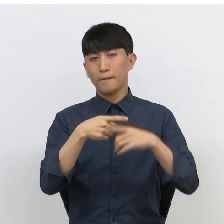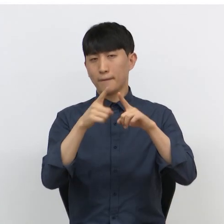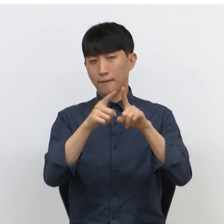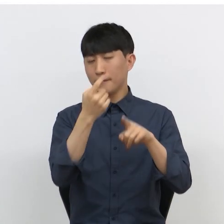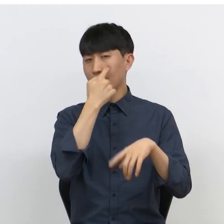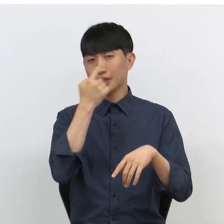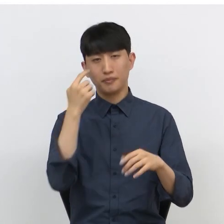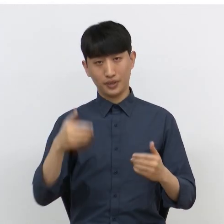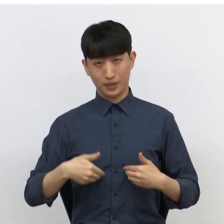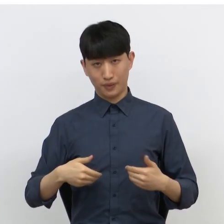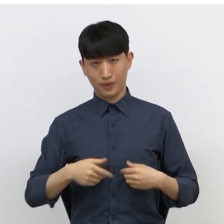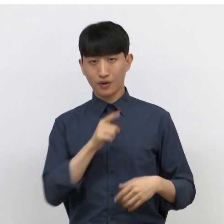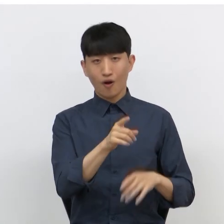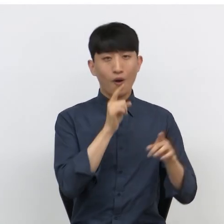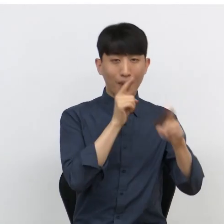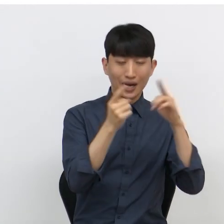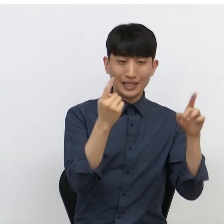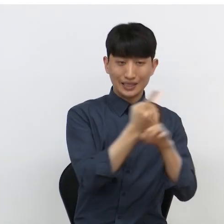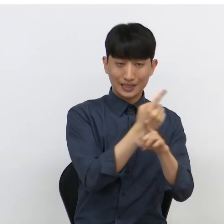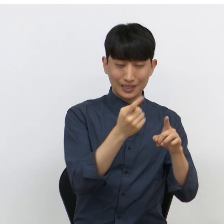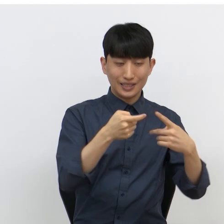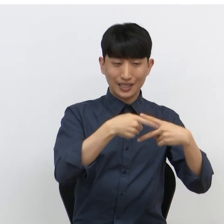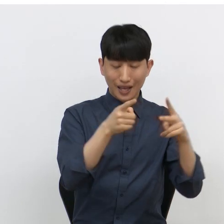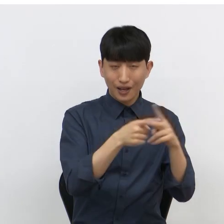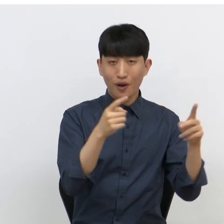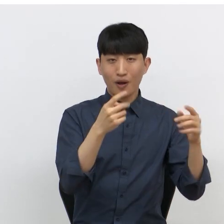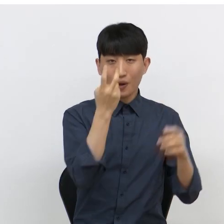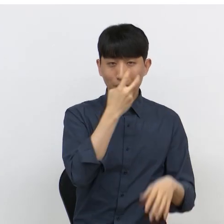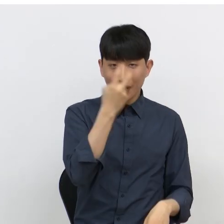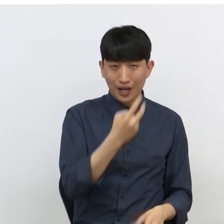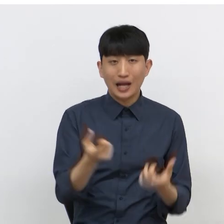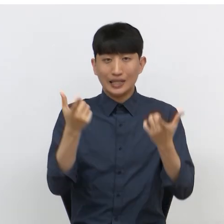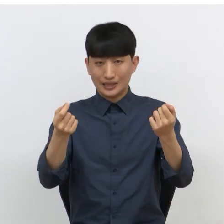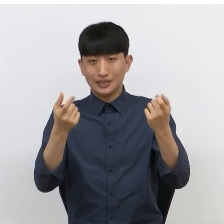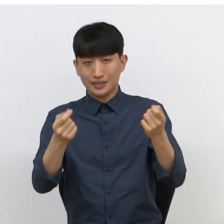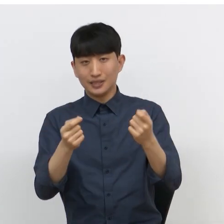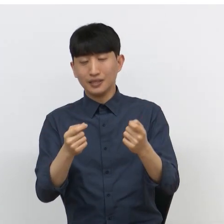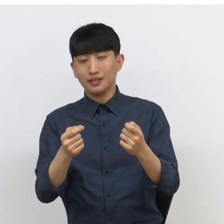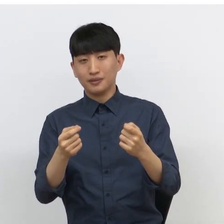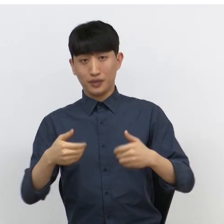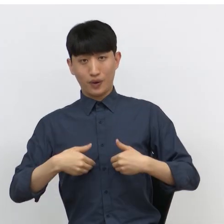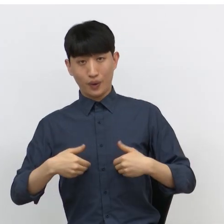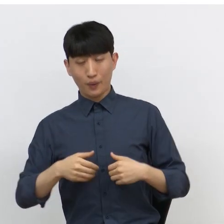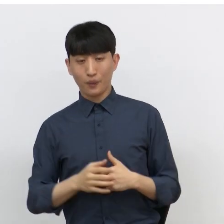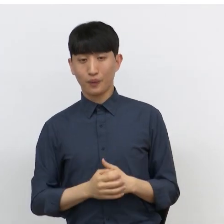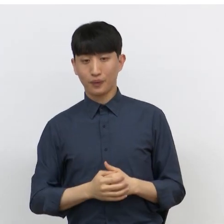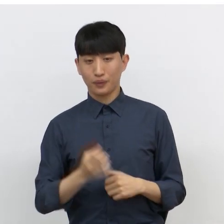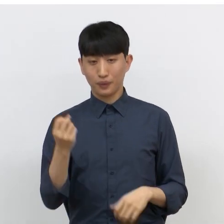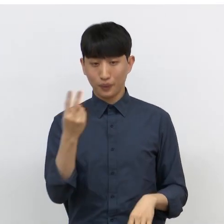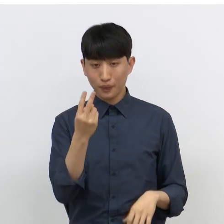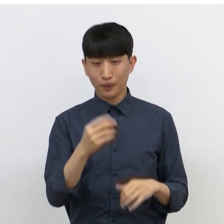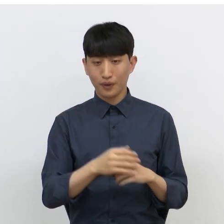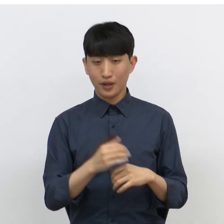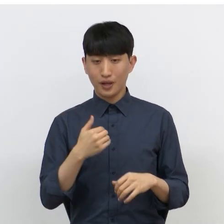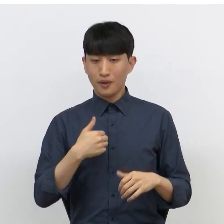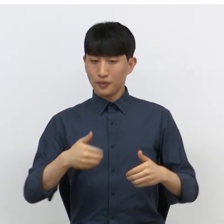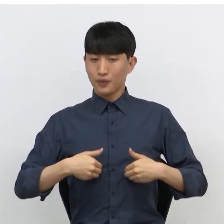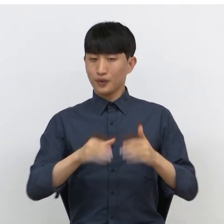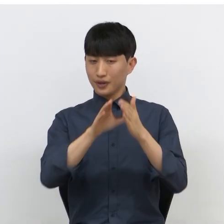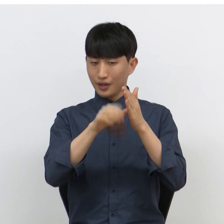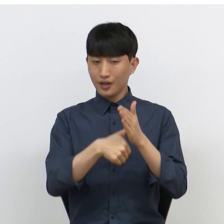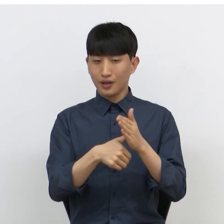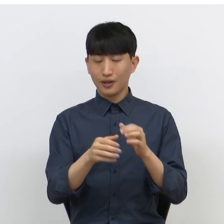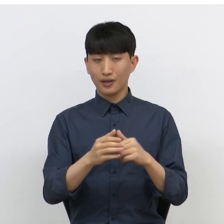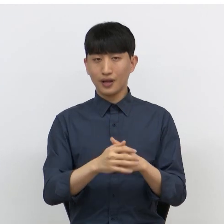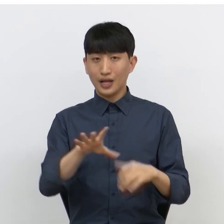말지각 검사와 동일한 일정으로 실시하는 게 좋고요. 그 다음에 환경음을 평가한다라는 것은 이제 필요에 따라서 저 같은 경우는 주로